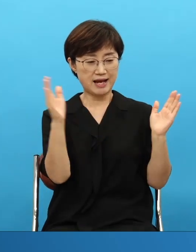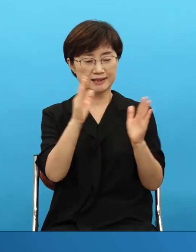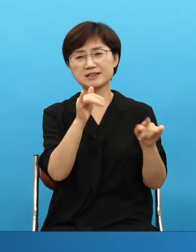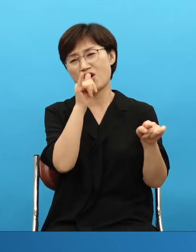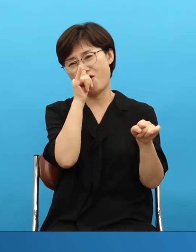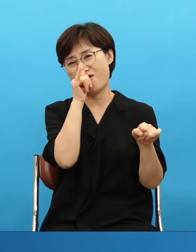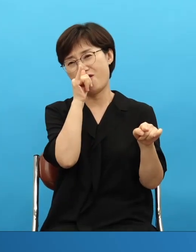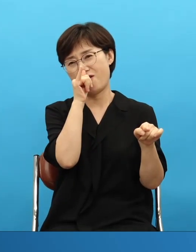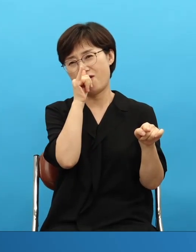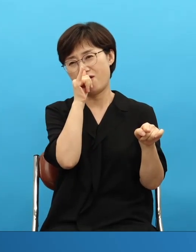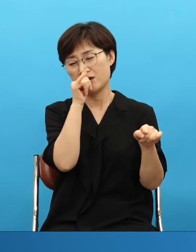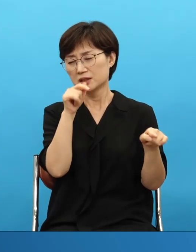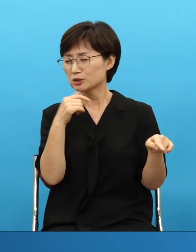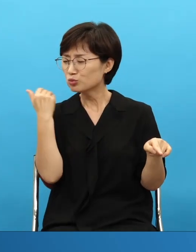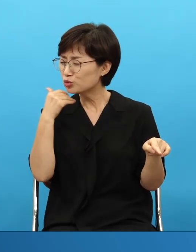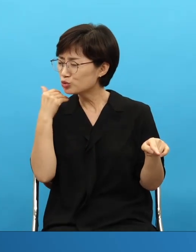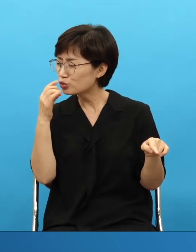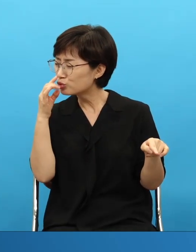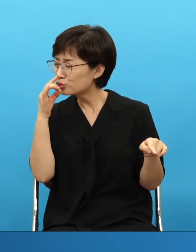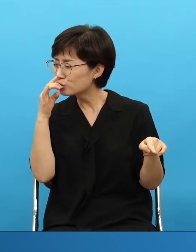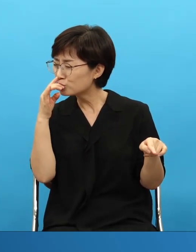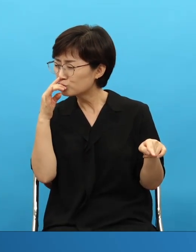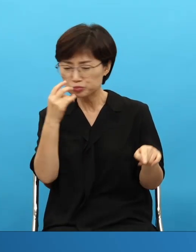지금 제가 이렇게 살펴봅니다.